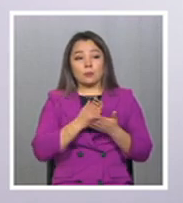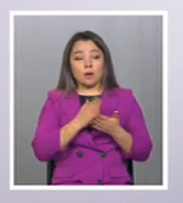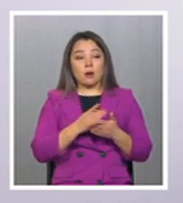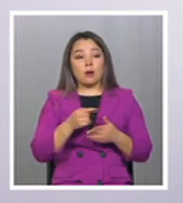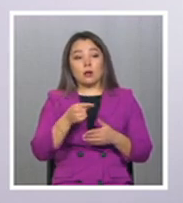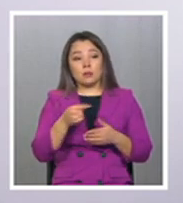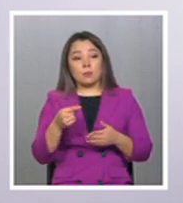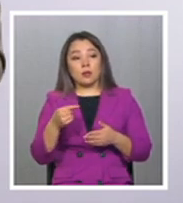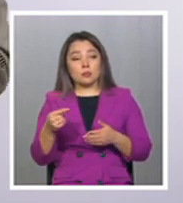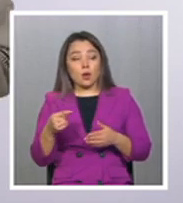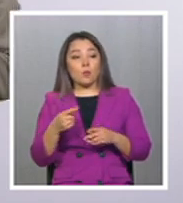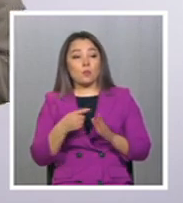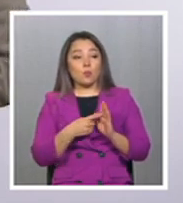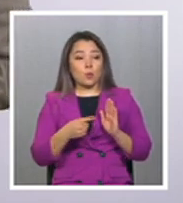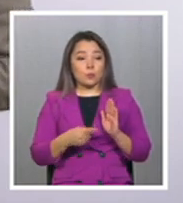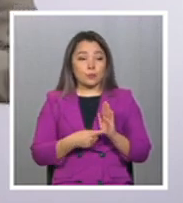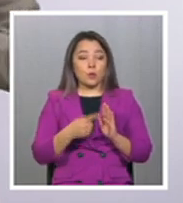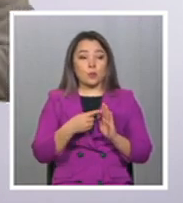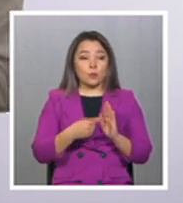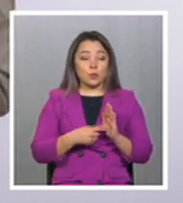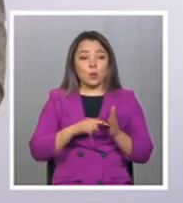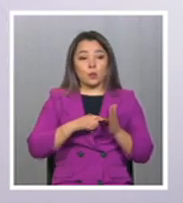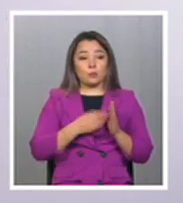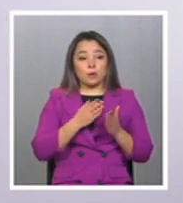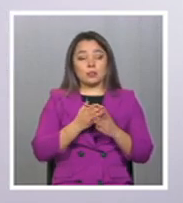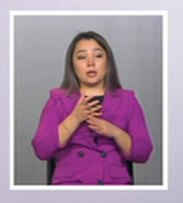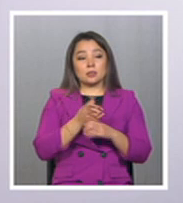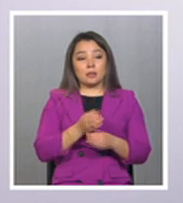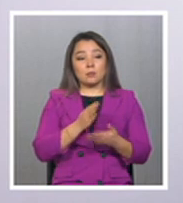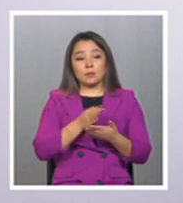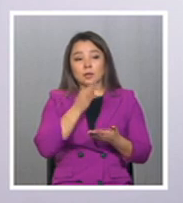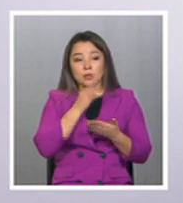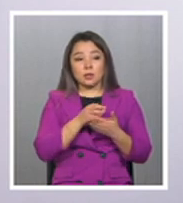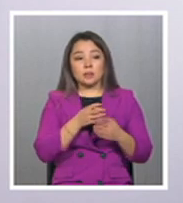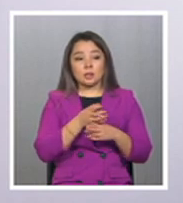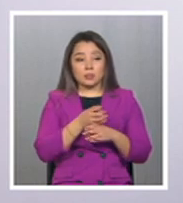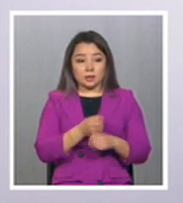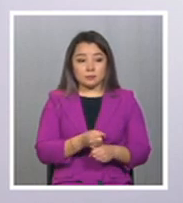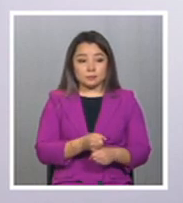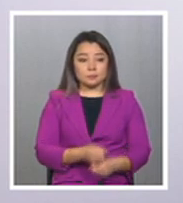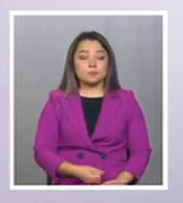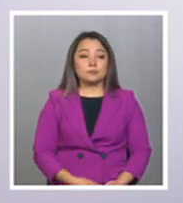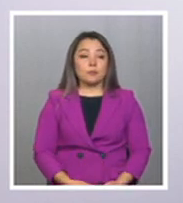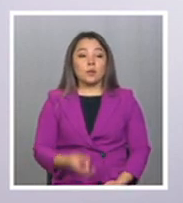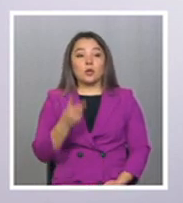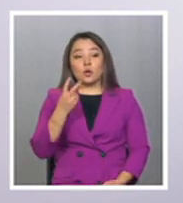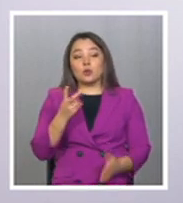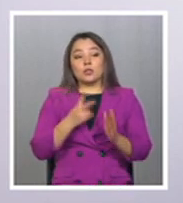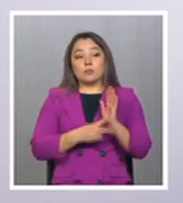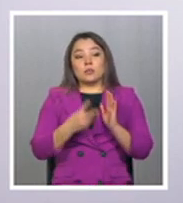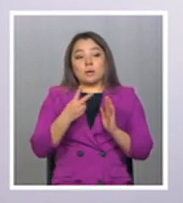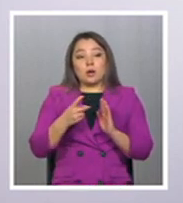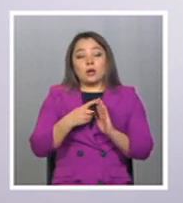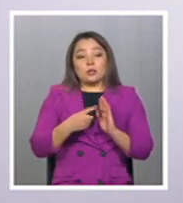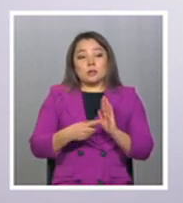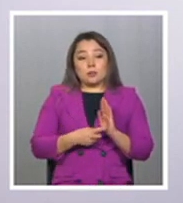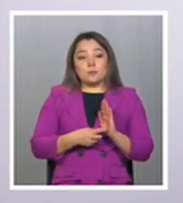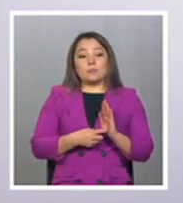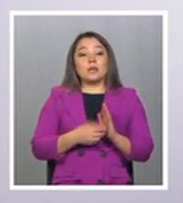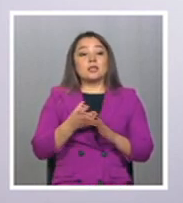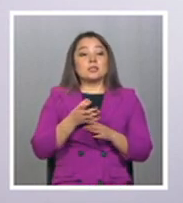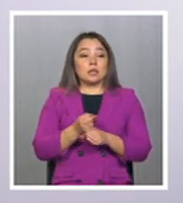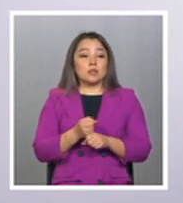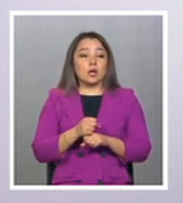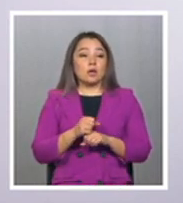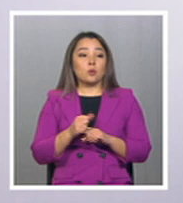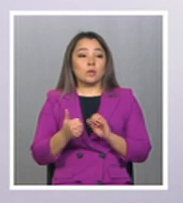алымы, бөлімі мен бөлімі көбейтіледі. Қысқаратындар болса қысқартайық балар. 272 мен 16-ны қысқартамыз.